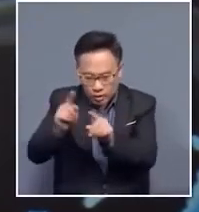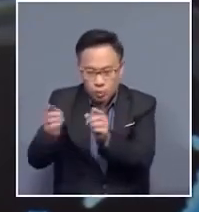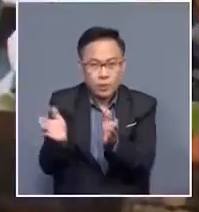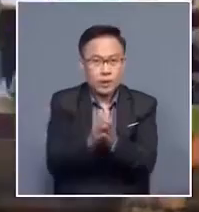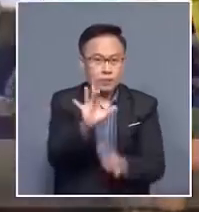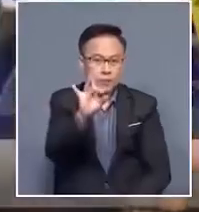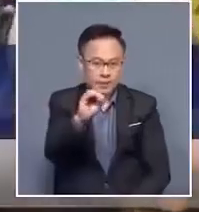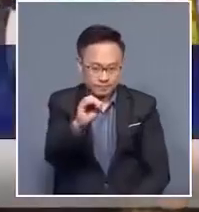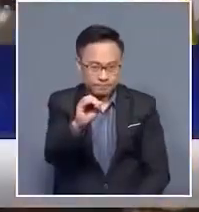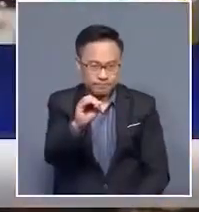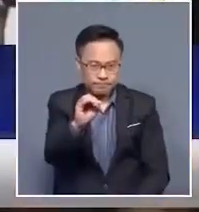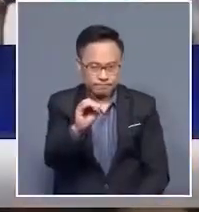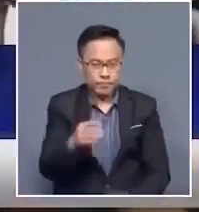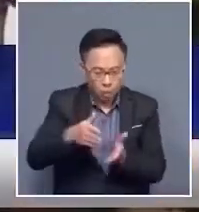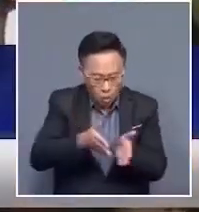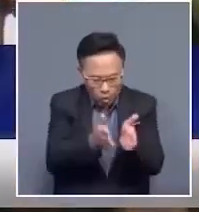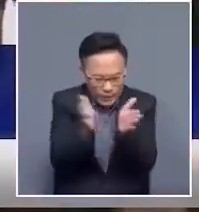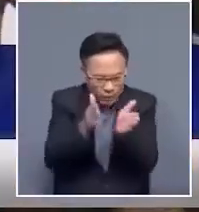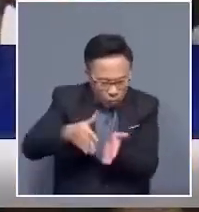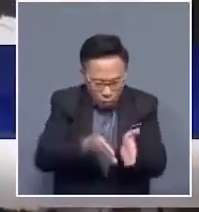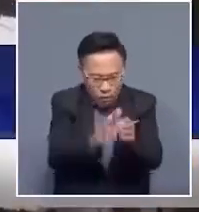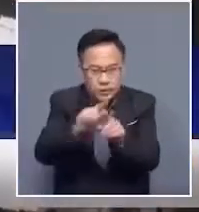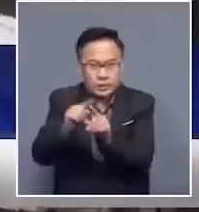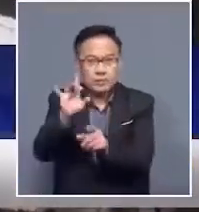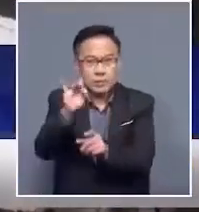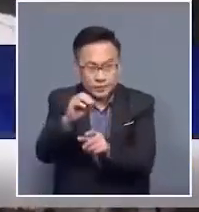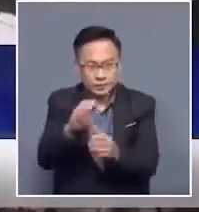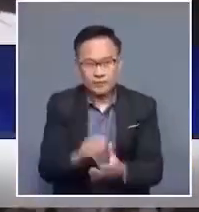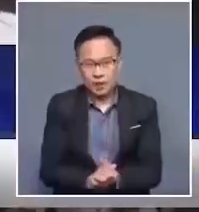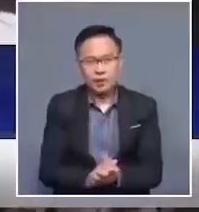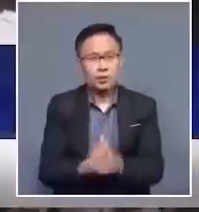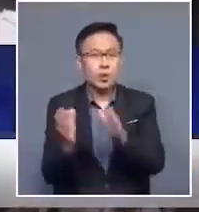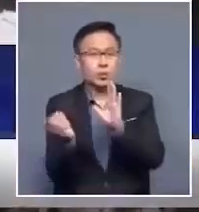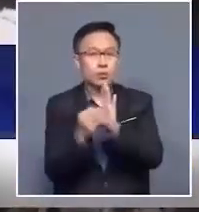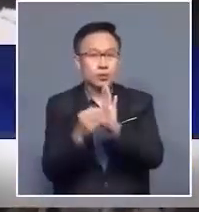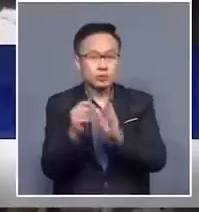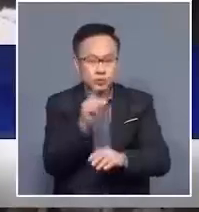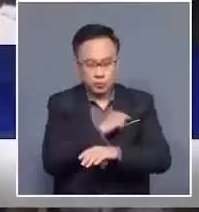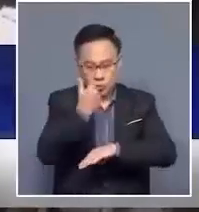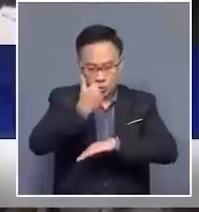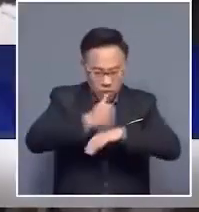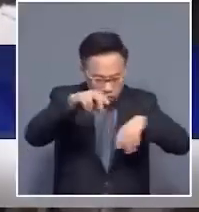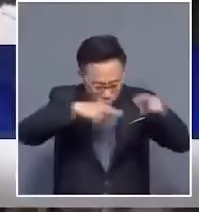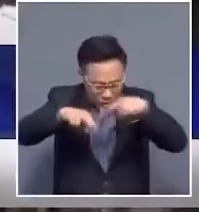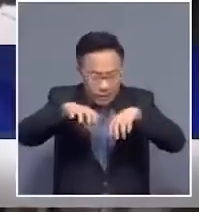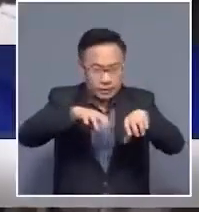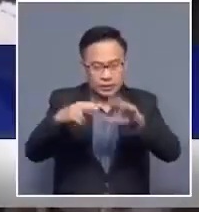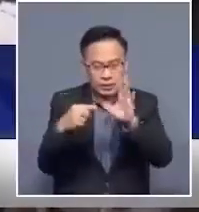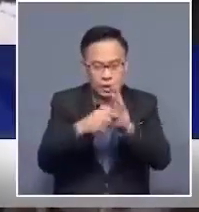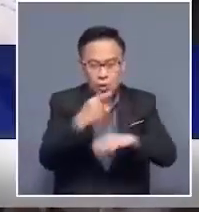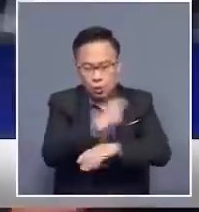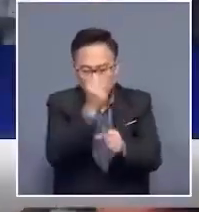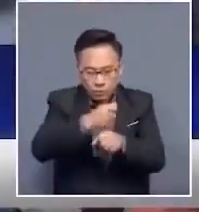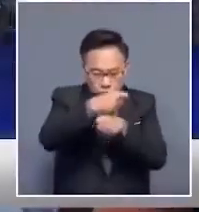ขนาดใหญ่ที่บึงมักกะสันอันนี้ทางกทม.ก็จะเป็นเจ้าภาพคอยมาดูแลให้เกี่ยวกับเรื่องว่าจะทำความสะอาดเมื่อไหร่อย่างเงี้ยตอนปัจจุบันเ